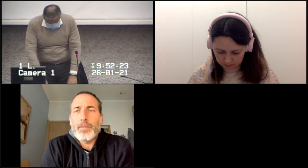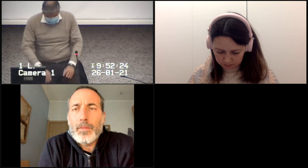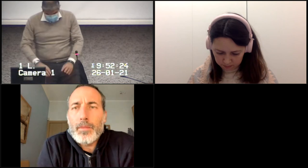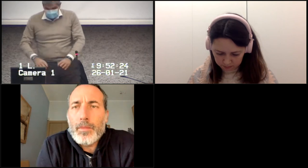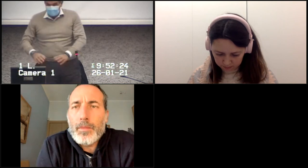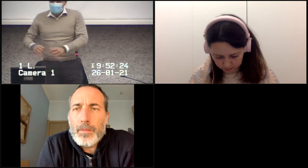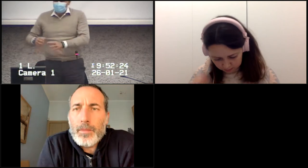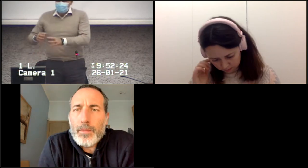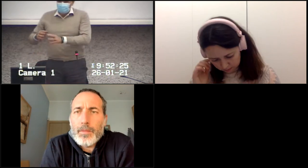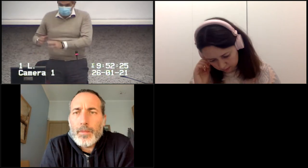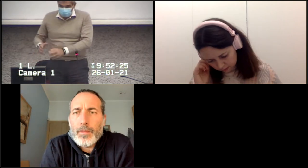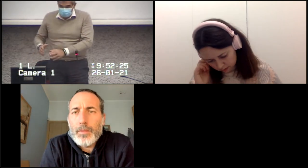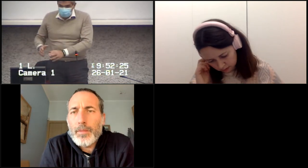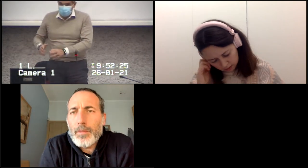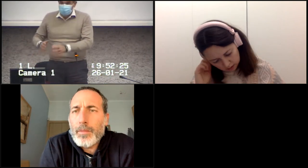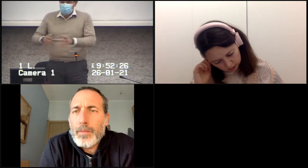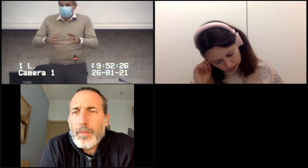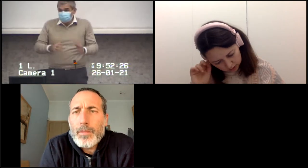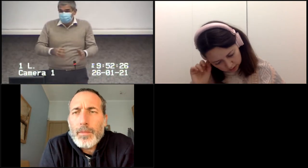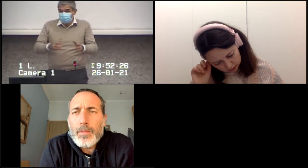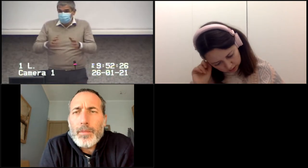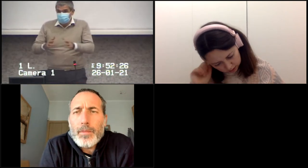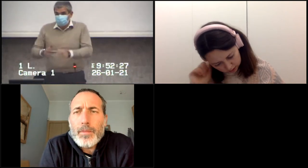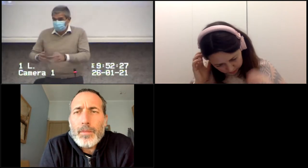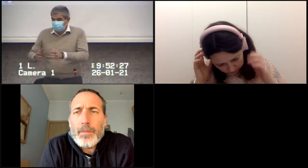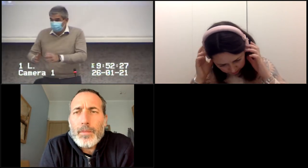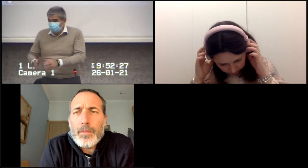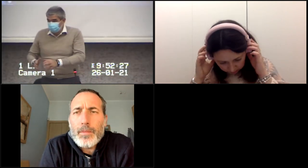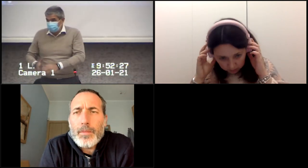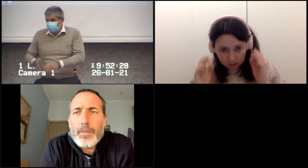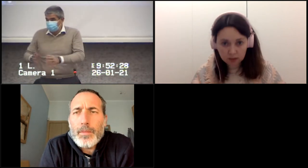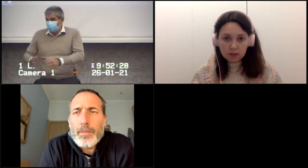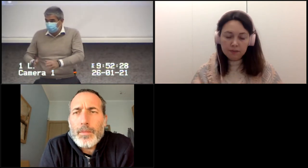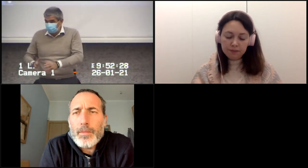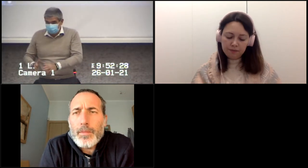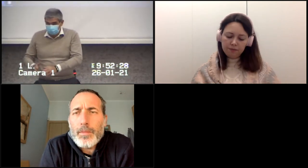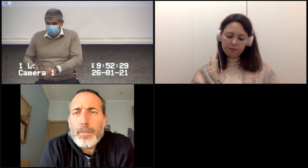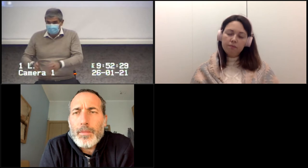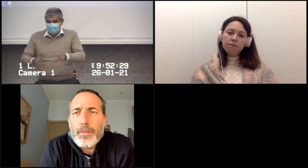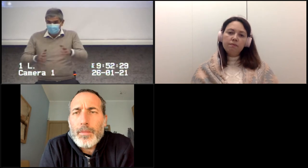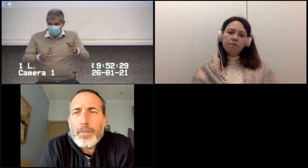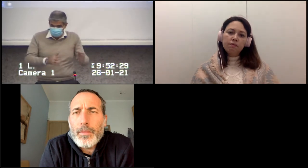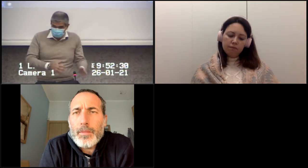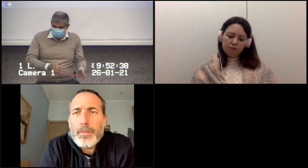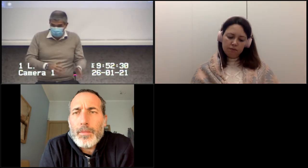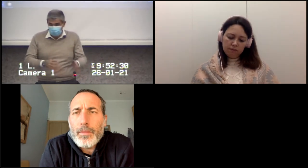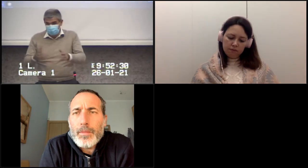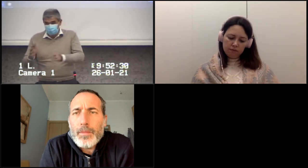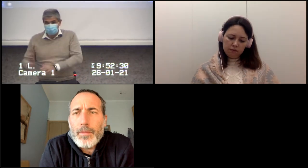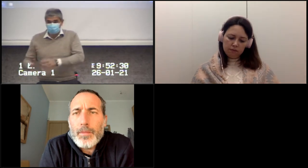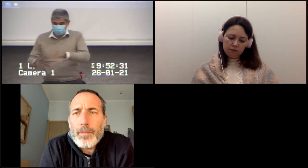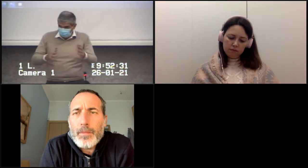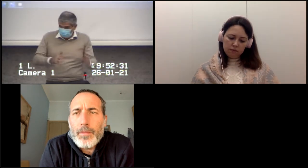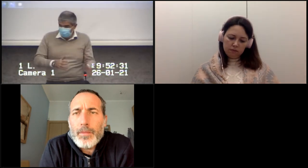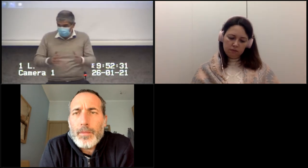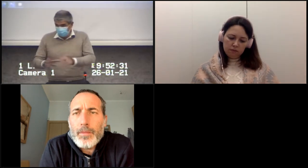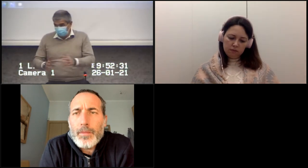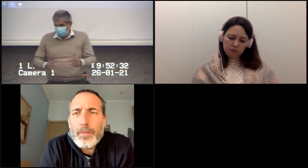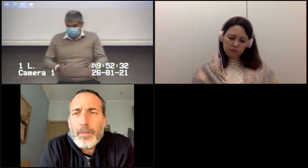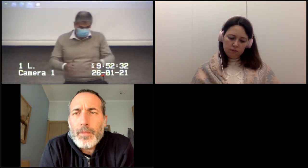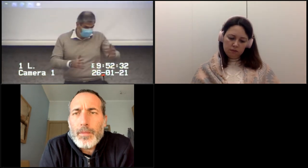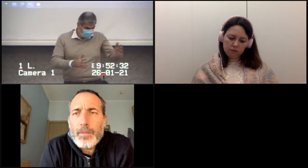perché da una norma l'amministrazione si limita semplicemente ad applicare o disapplicare e in